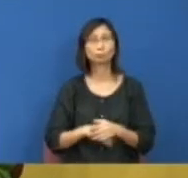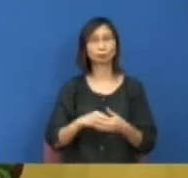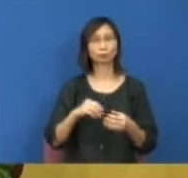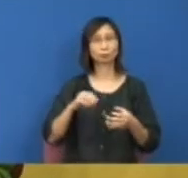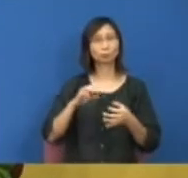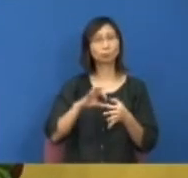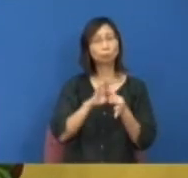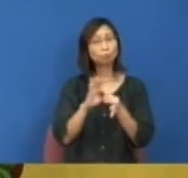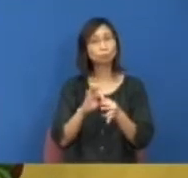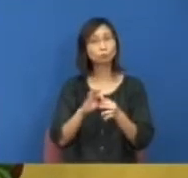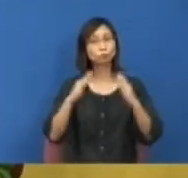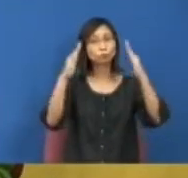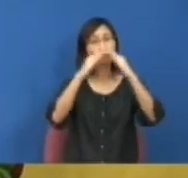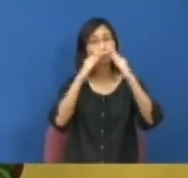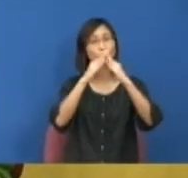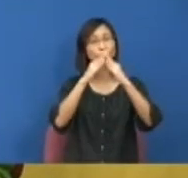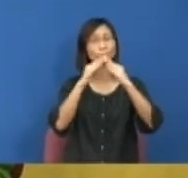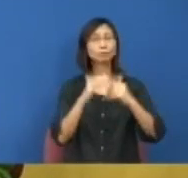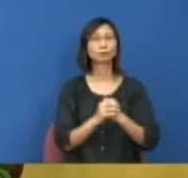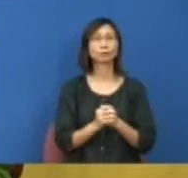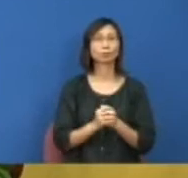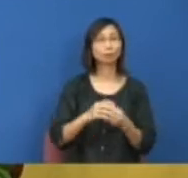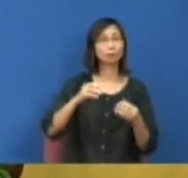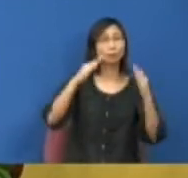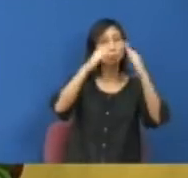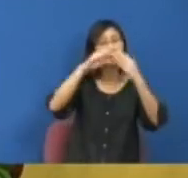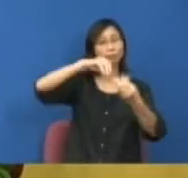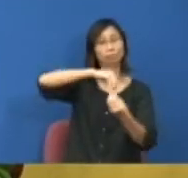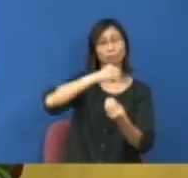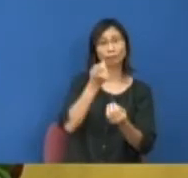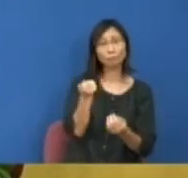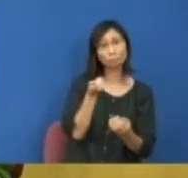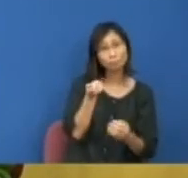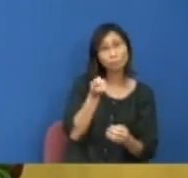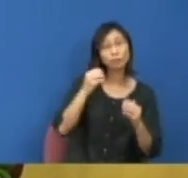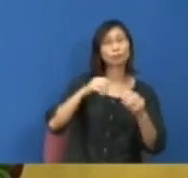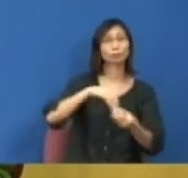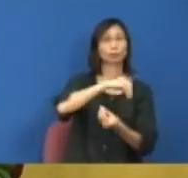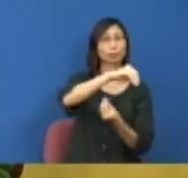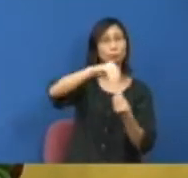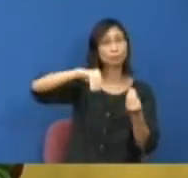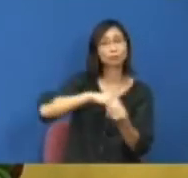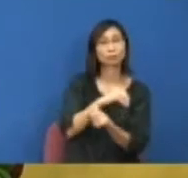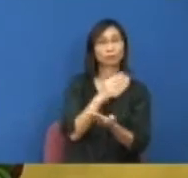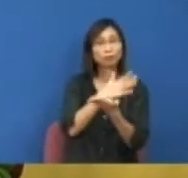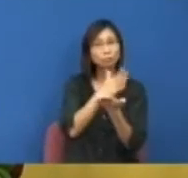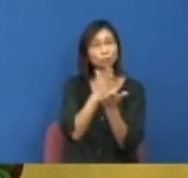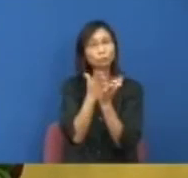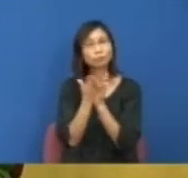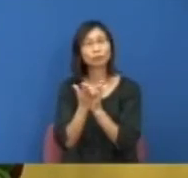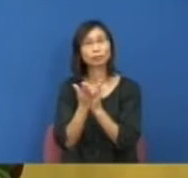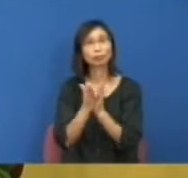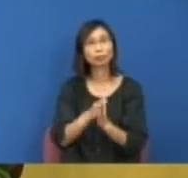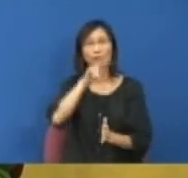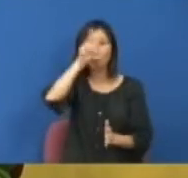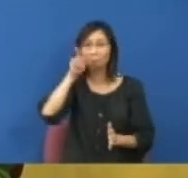後就住居住環境附近的一些特質啊，或者是一些建築用的材料各樣嘢咧，佢自己識得去揾武器嘅，